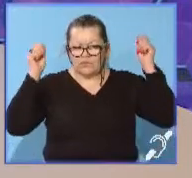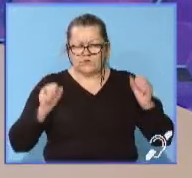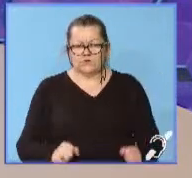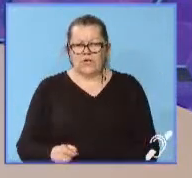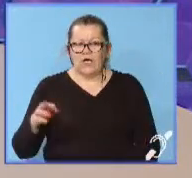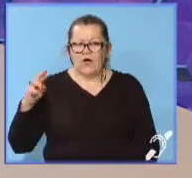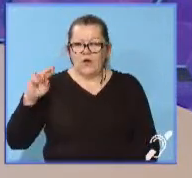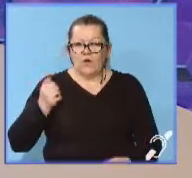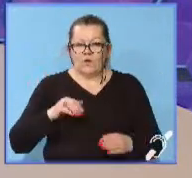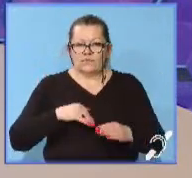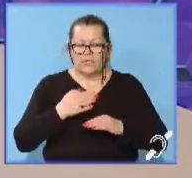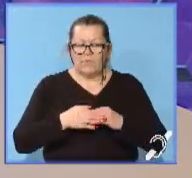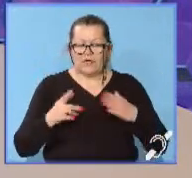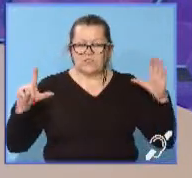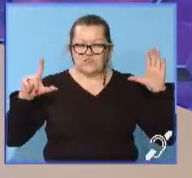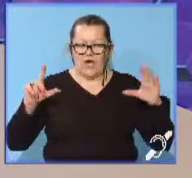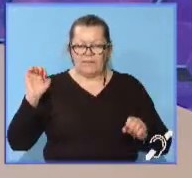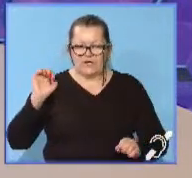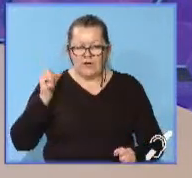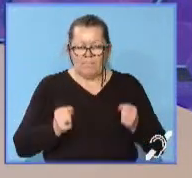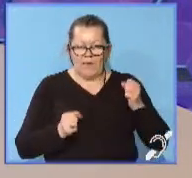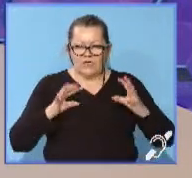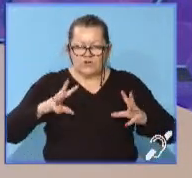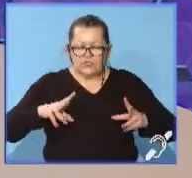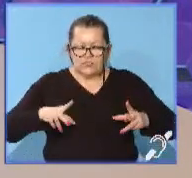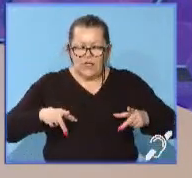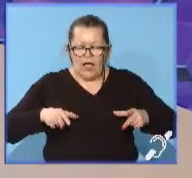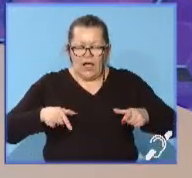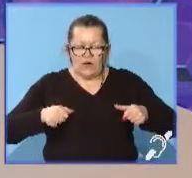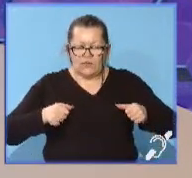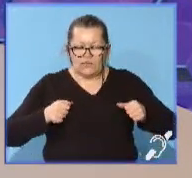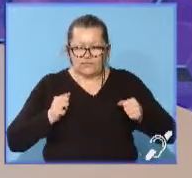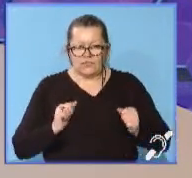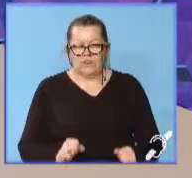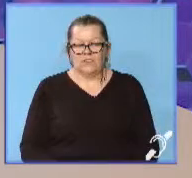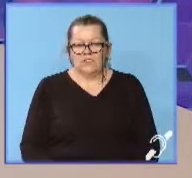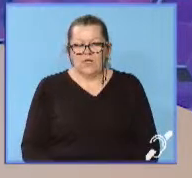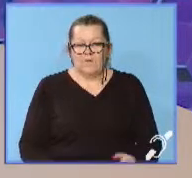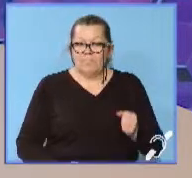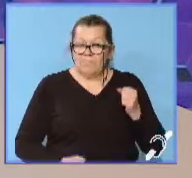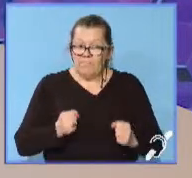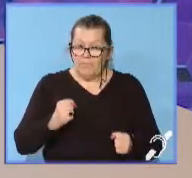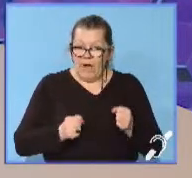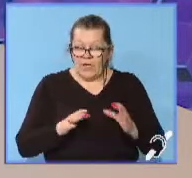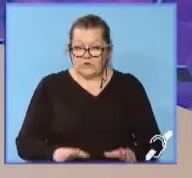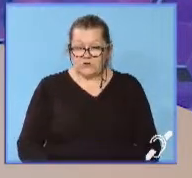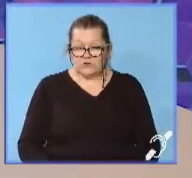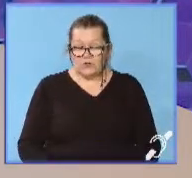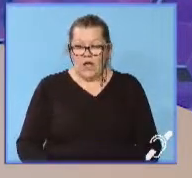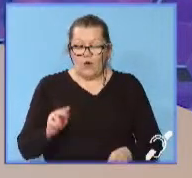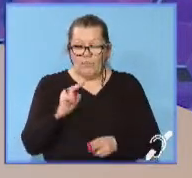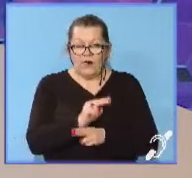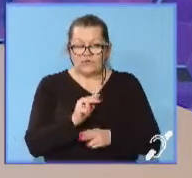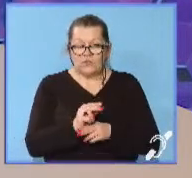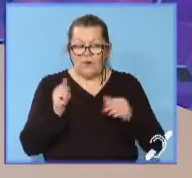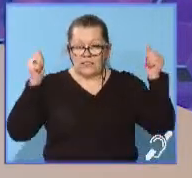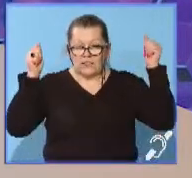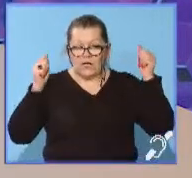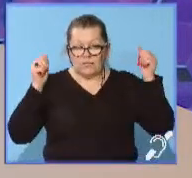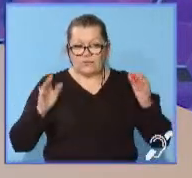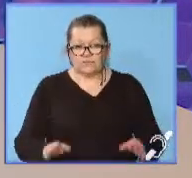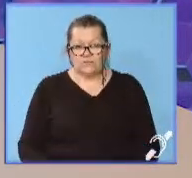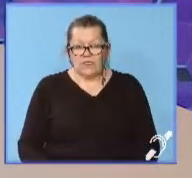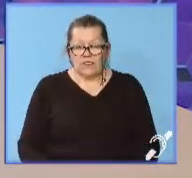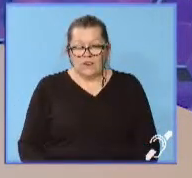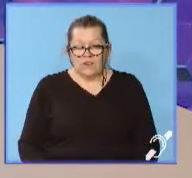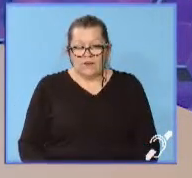protestatari și în old peste 70 de utilaje agricole autoutilitare și mai multe autoturisme au participat la la